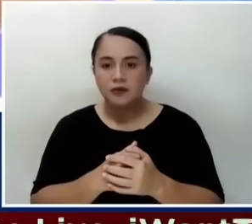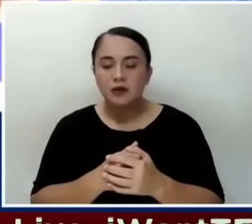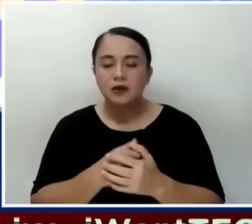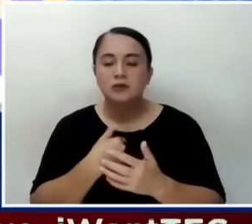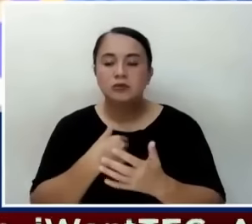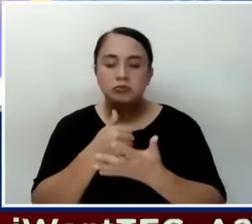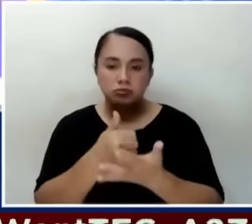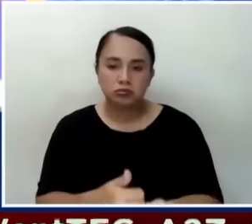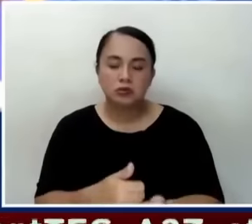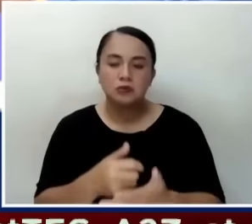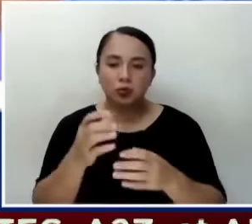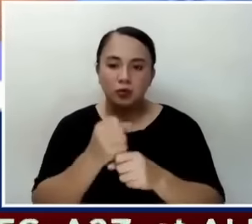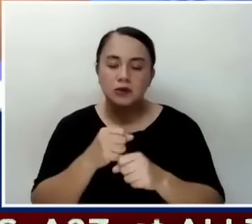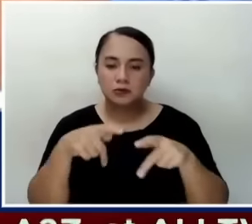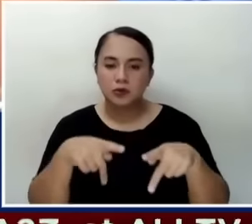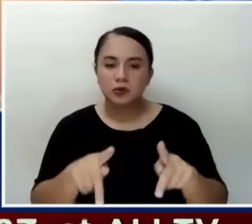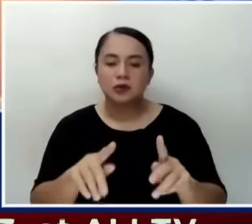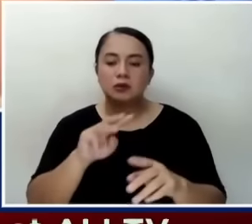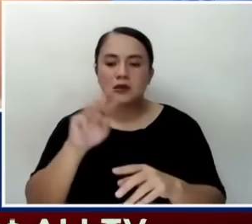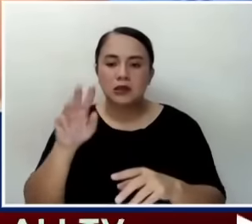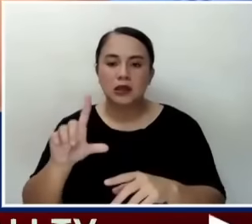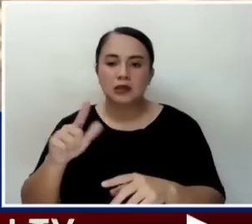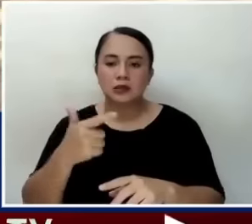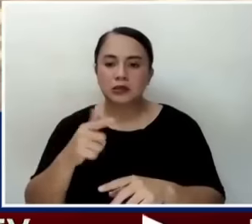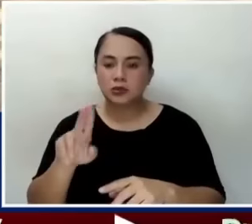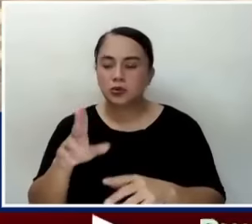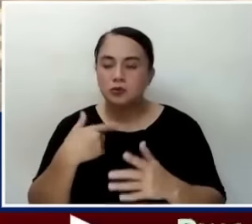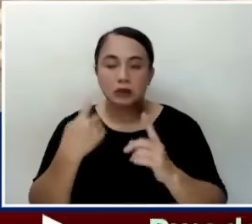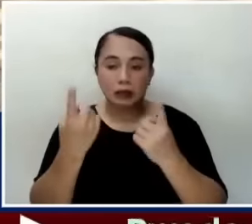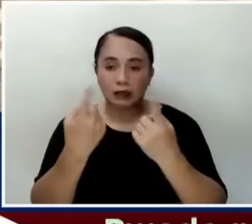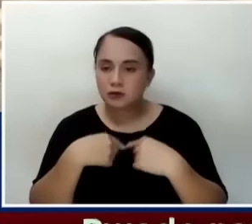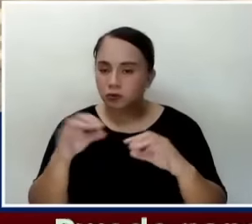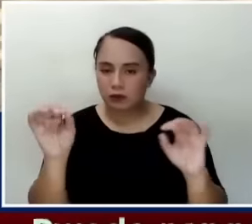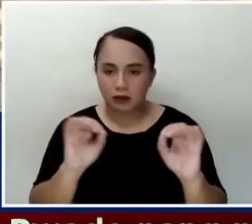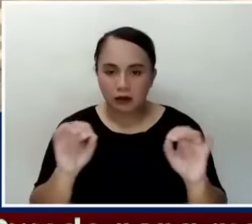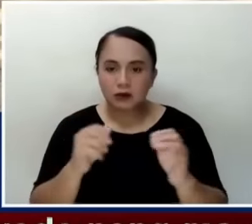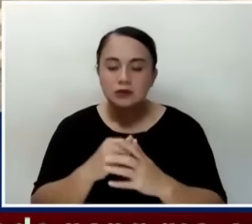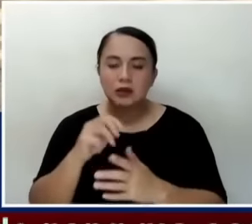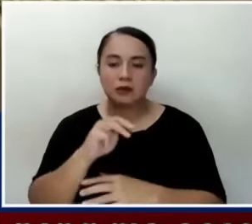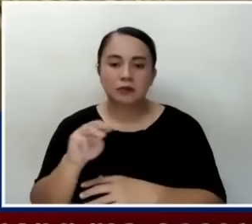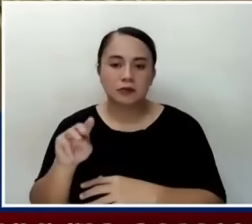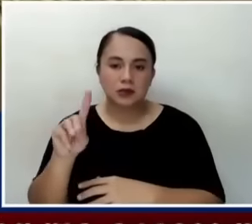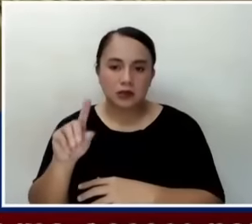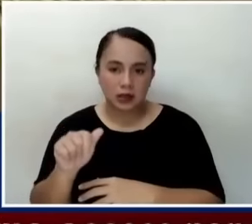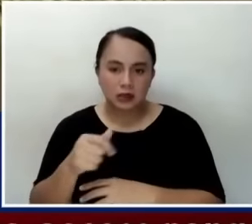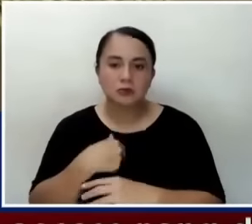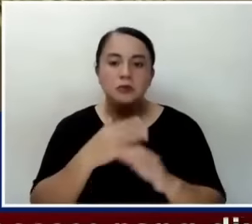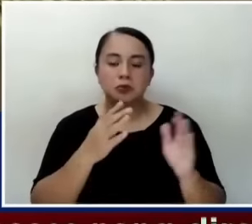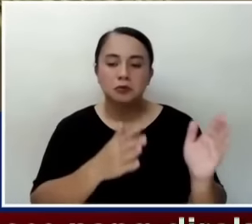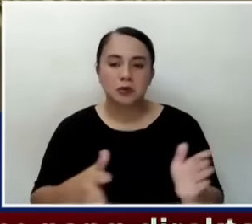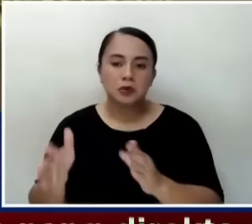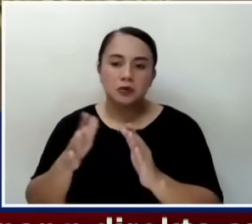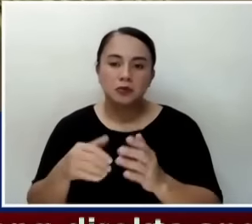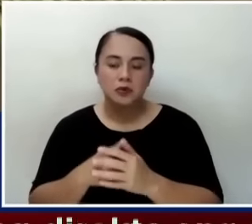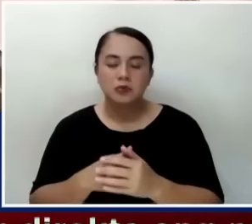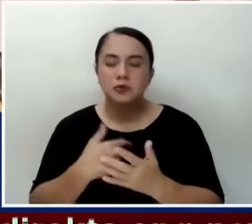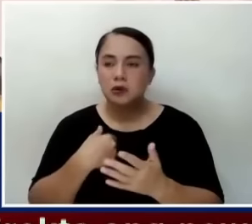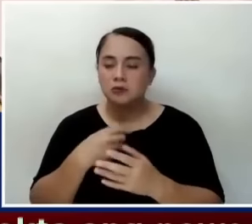ng permit mula sa Manila LGU pero wala pa itong tugon dito. Ayon naman sa MMDA, handa ang ahensya para sa tigil